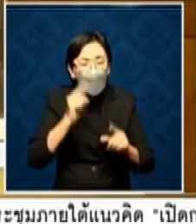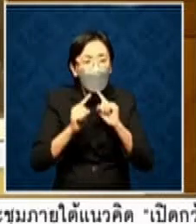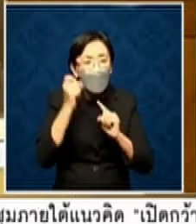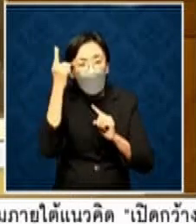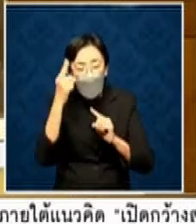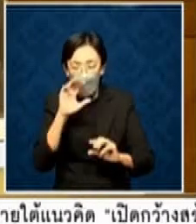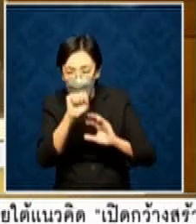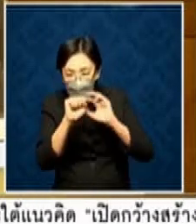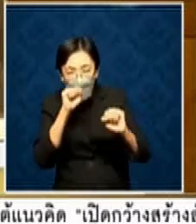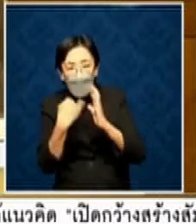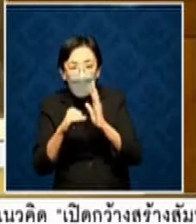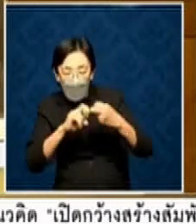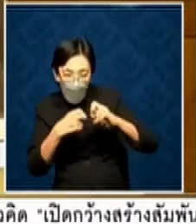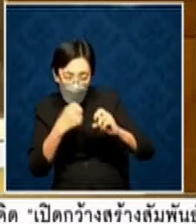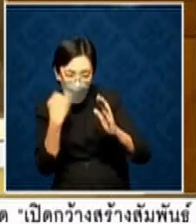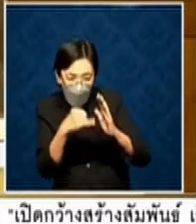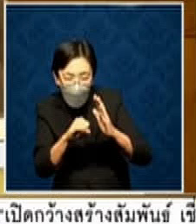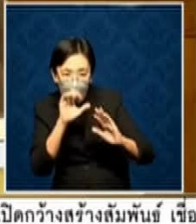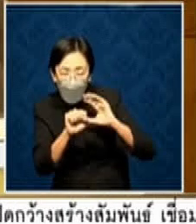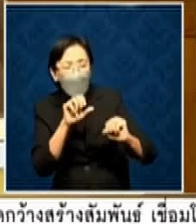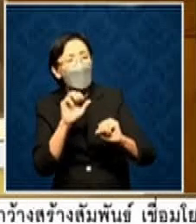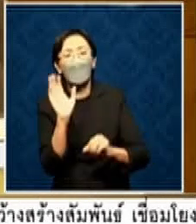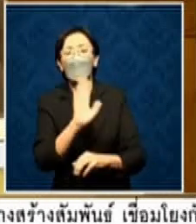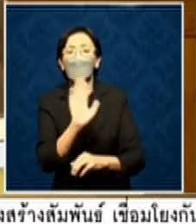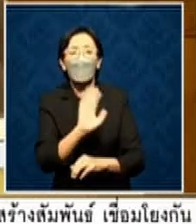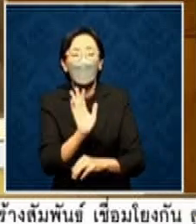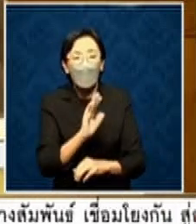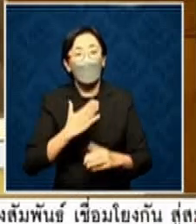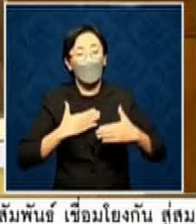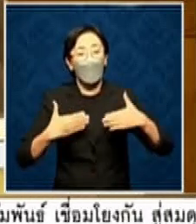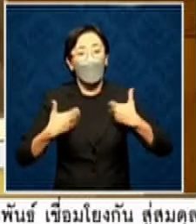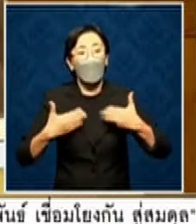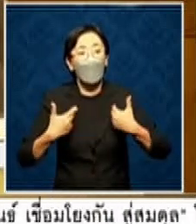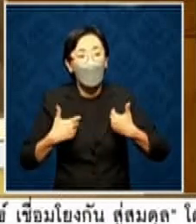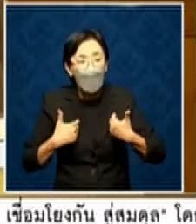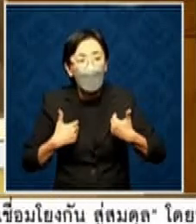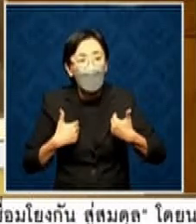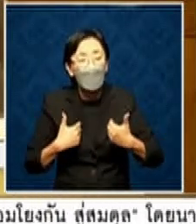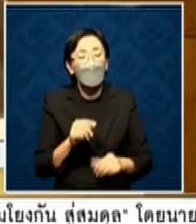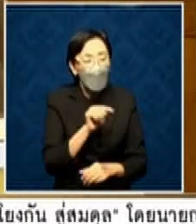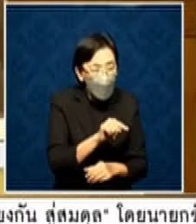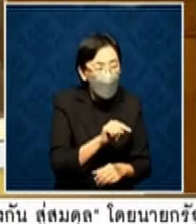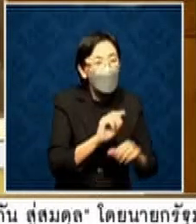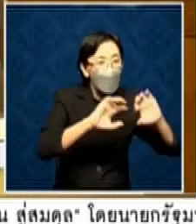ตินี้ปล่อยฟัง นะทีนี้เมื่อวานเขาพูดว่าตัวเขาเป็นพระราม